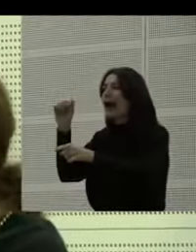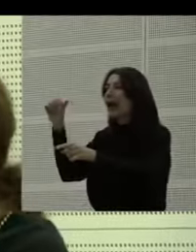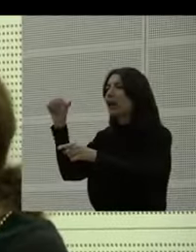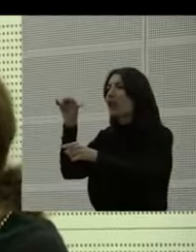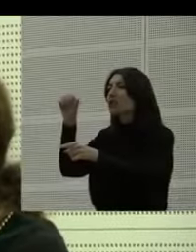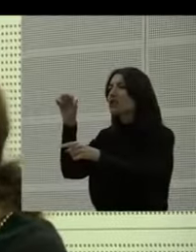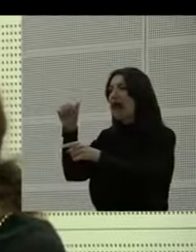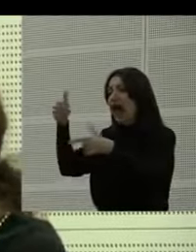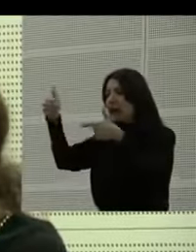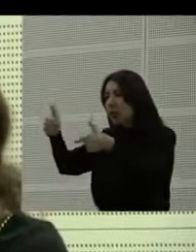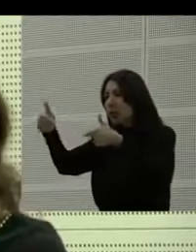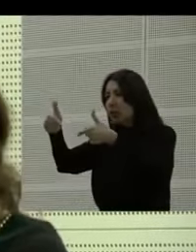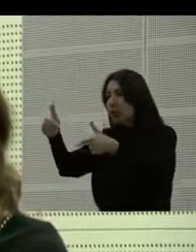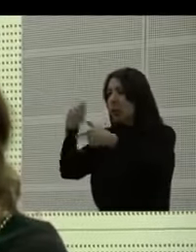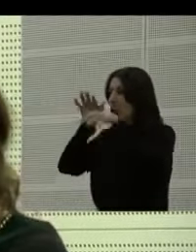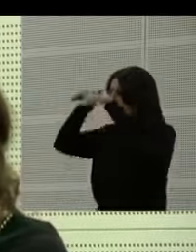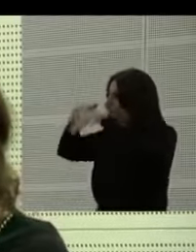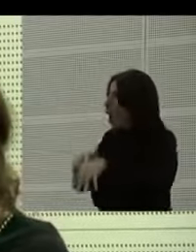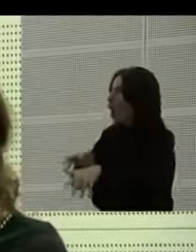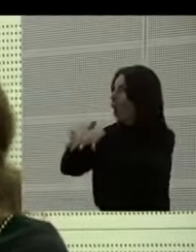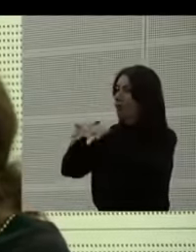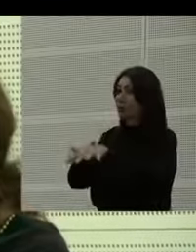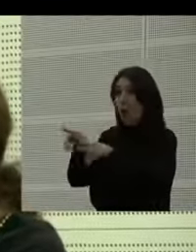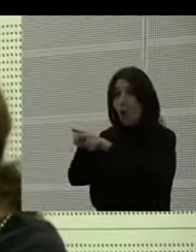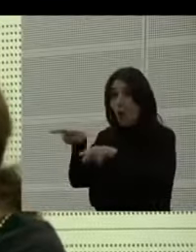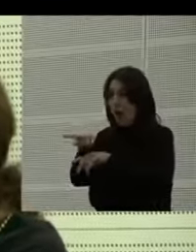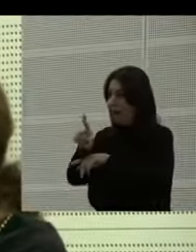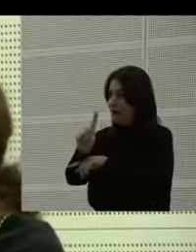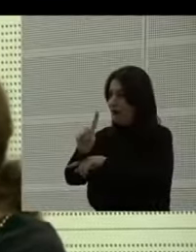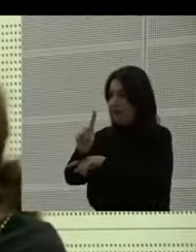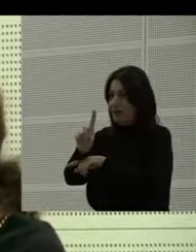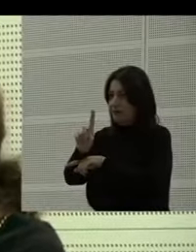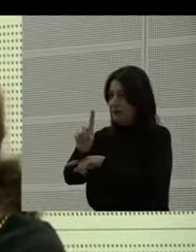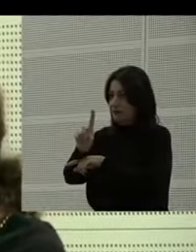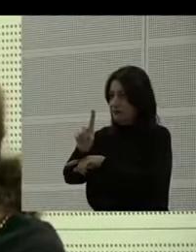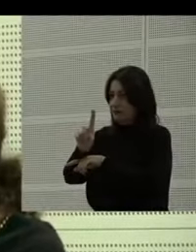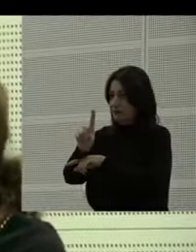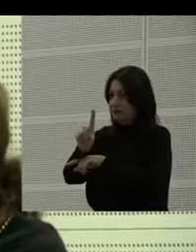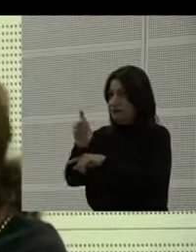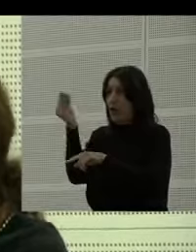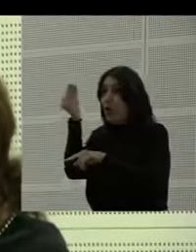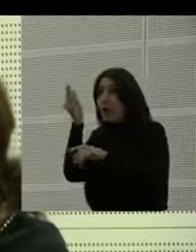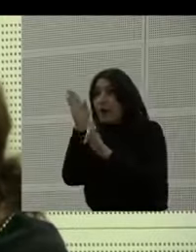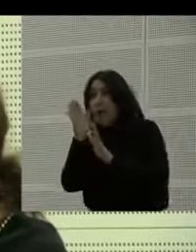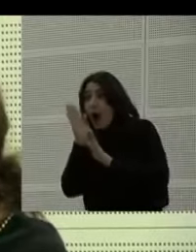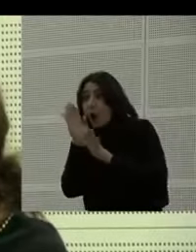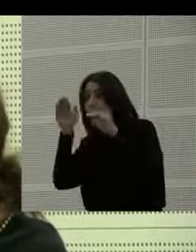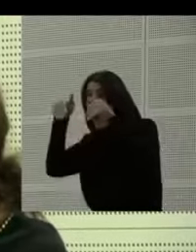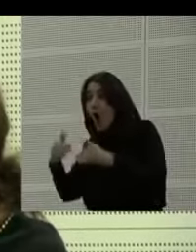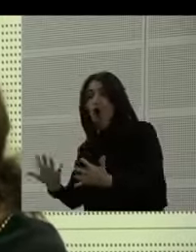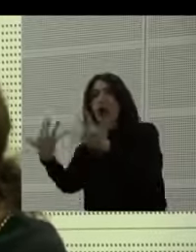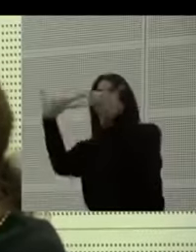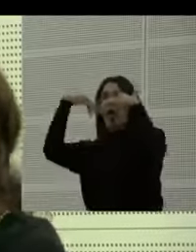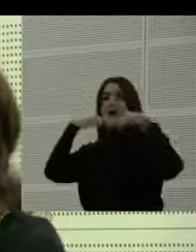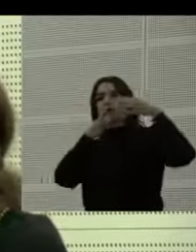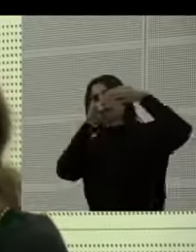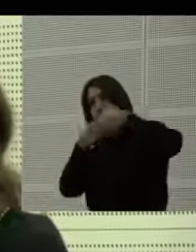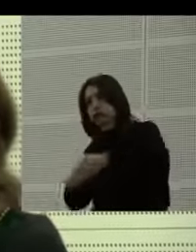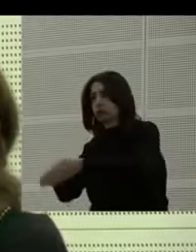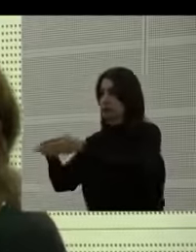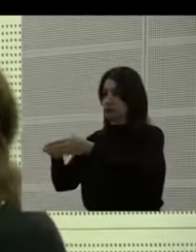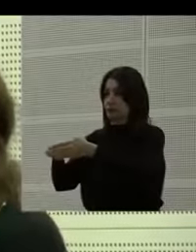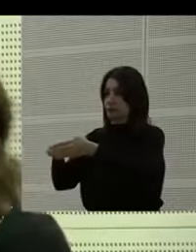balia delle onde, con il pericolo che io venga travolta da queste onde. Questo dà l'idea